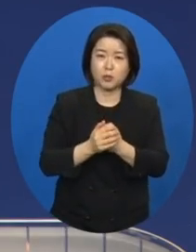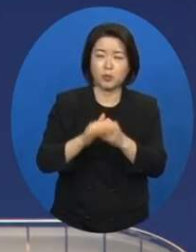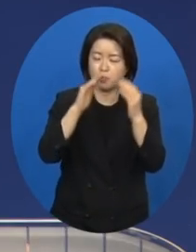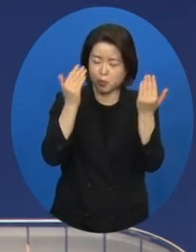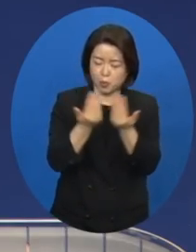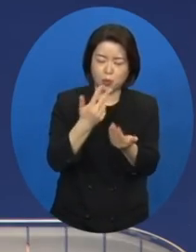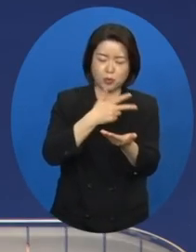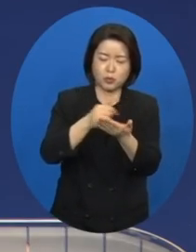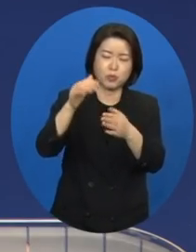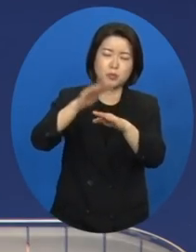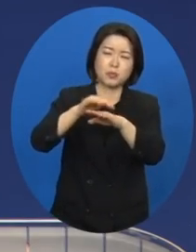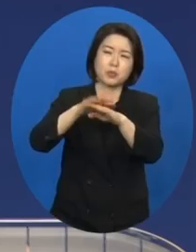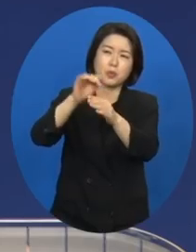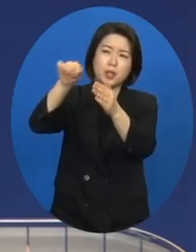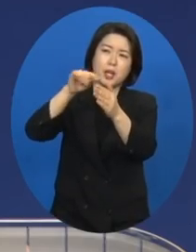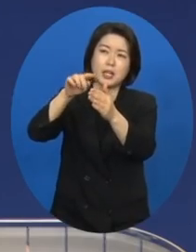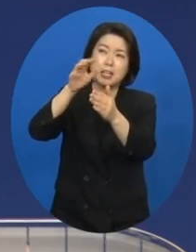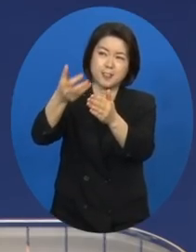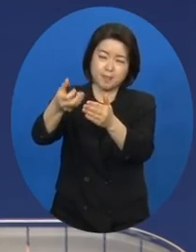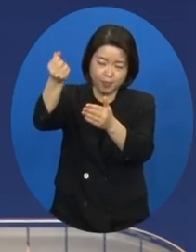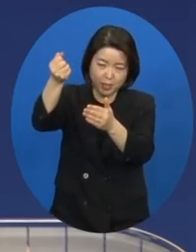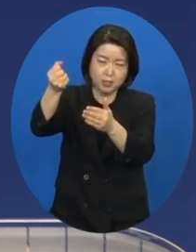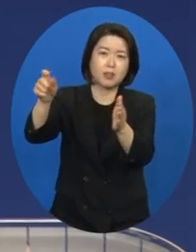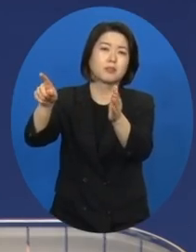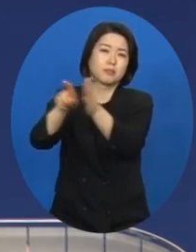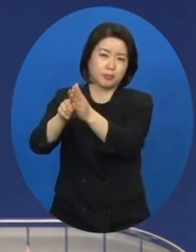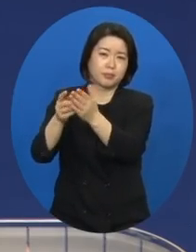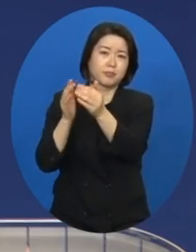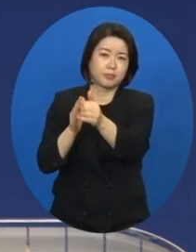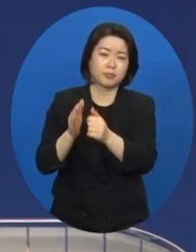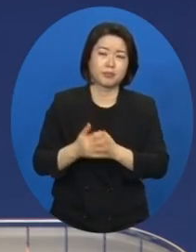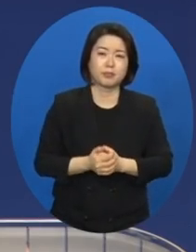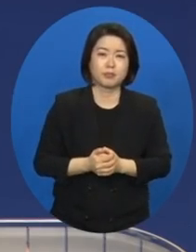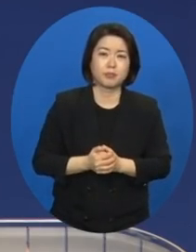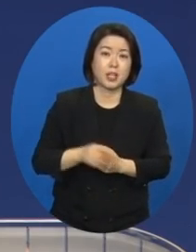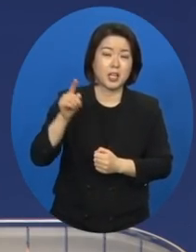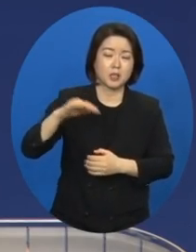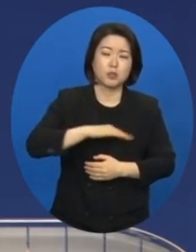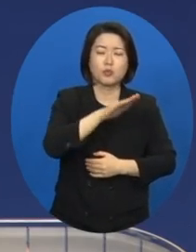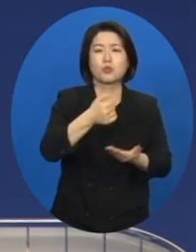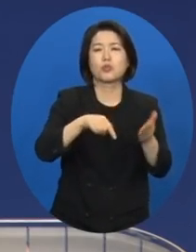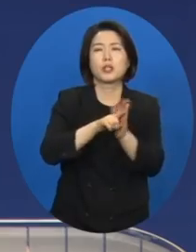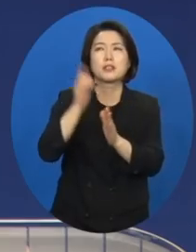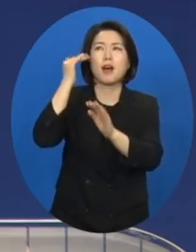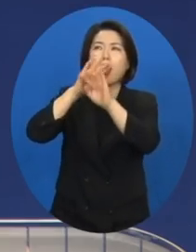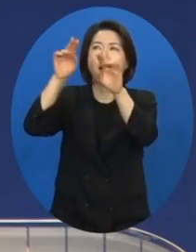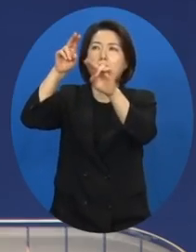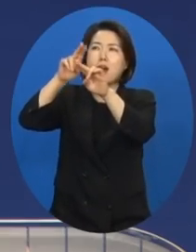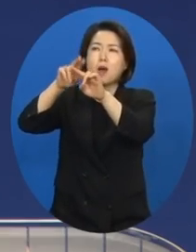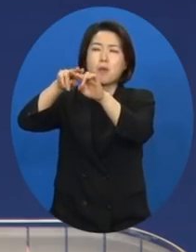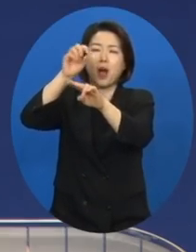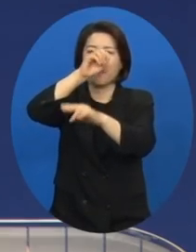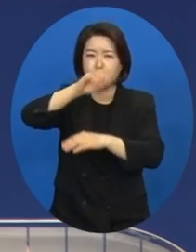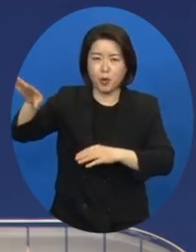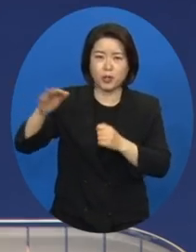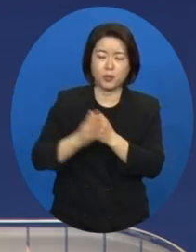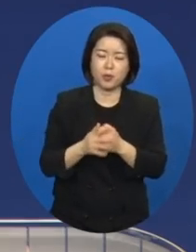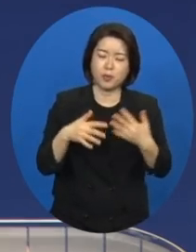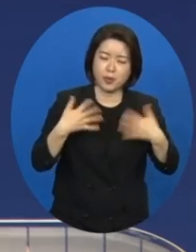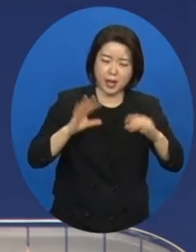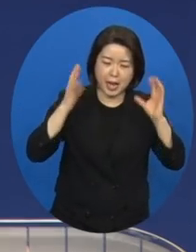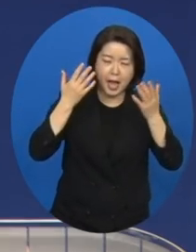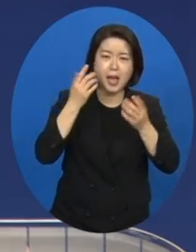있음을 신뢰하십시오. 그분이 우리를 위해서 하늘 보좌를 버리시고 연약한 아기의